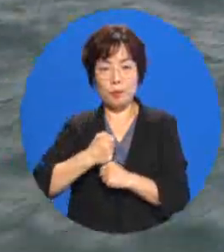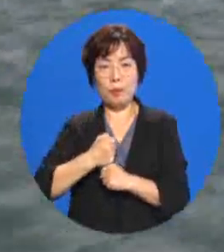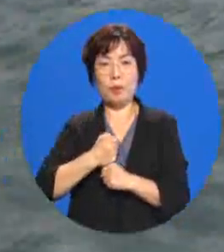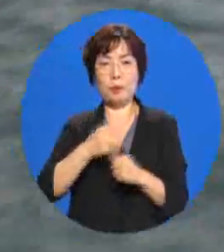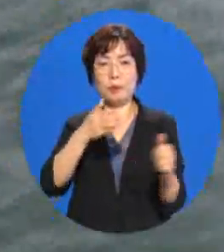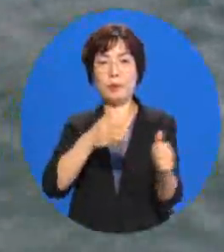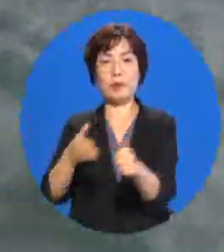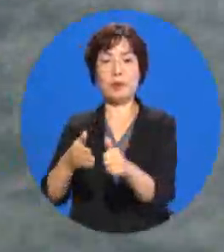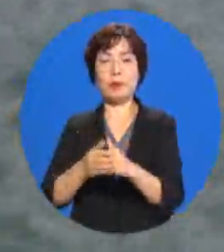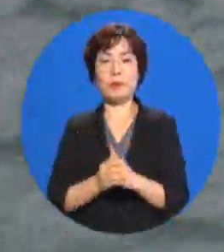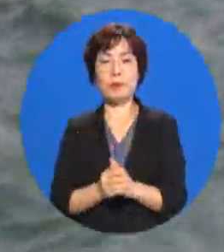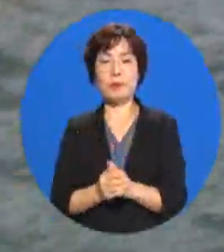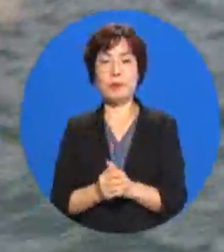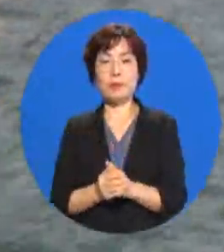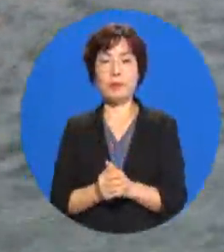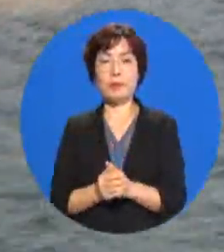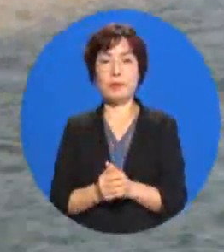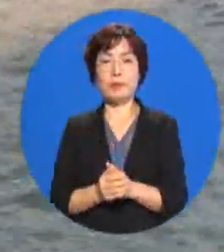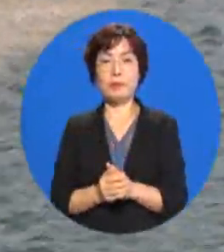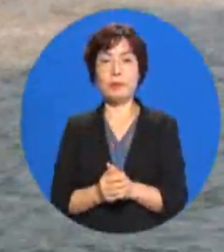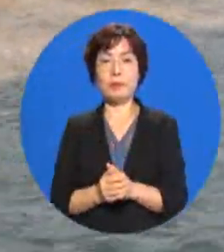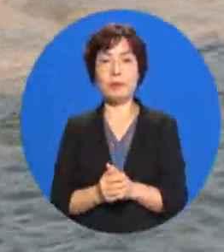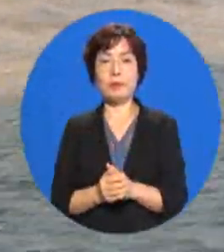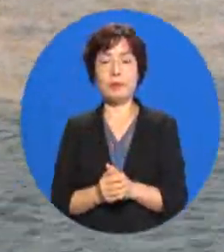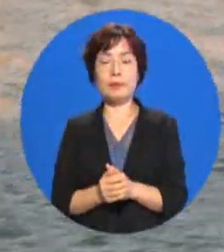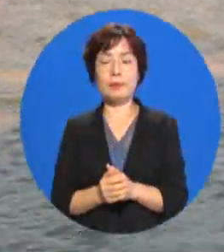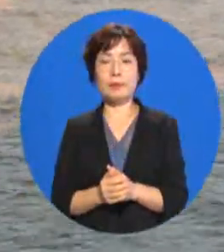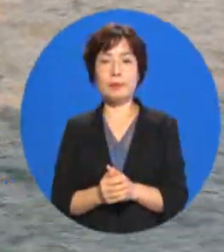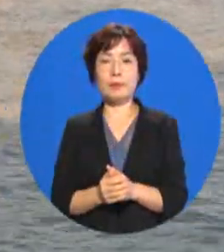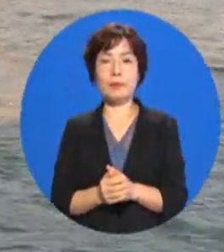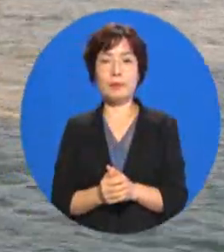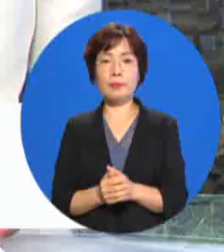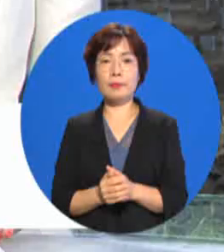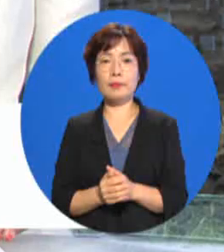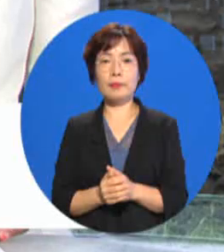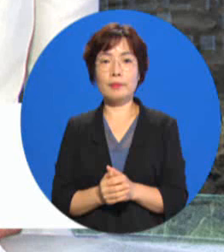것을 당부했습니다. MBC 뉴스 강서영입니다.